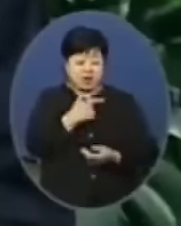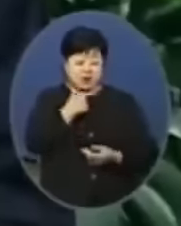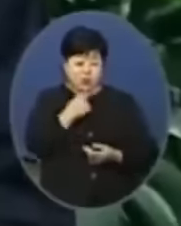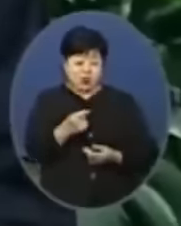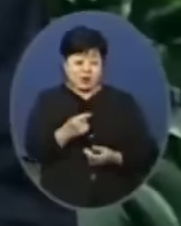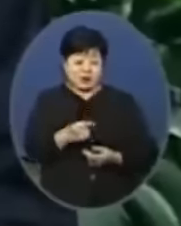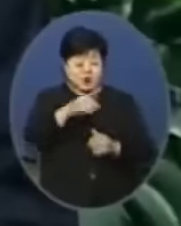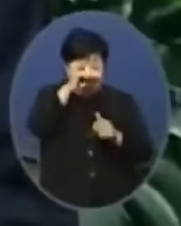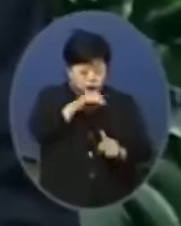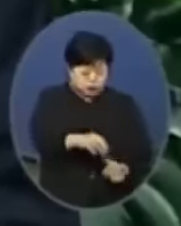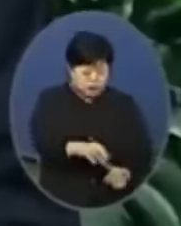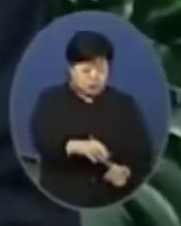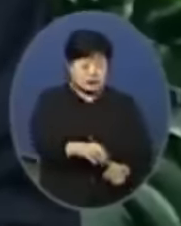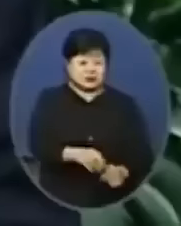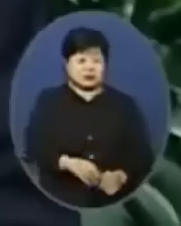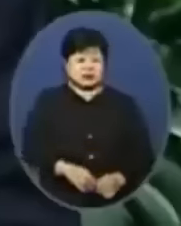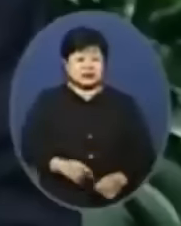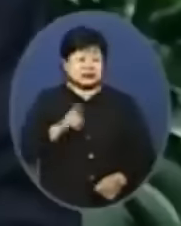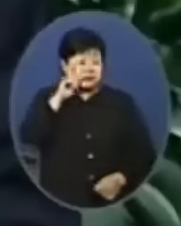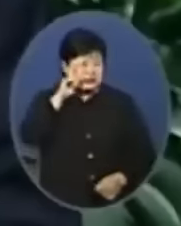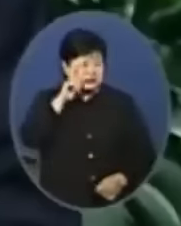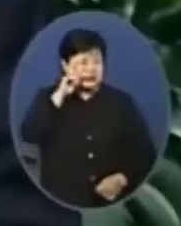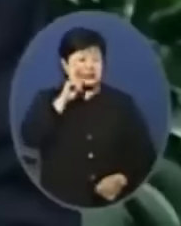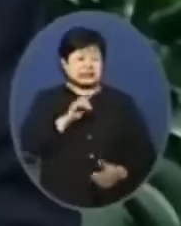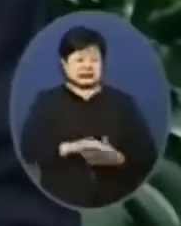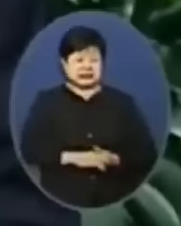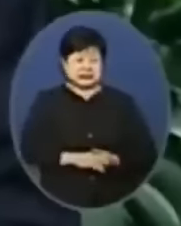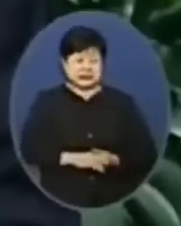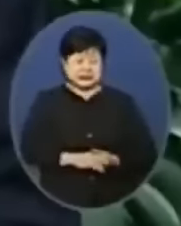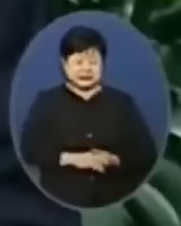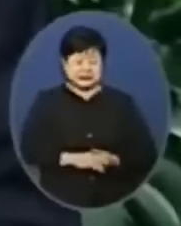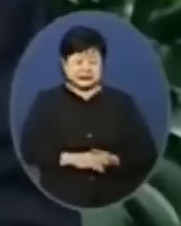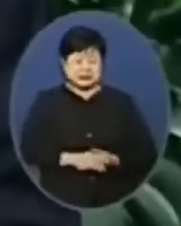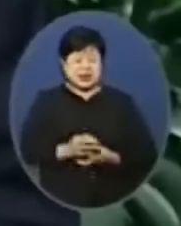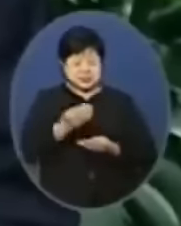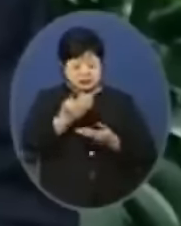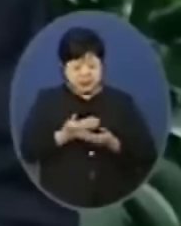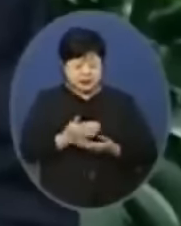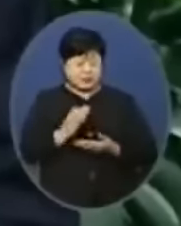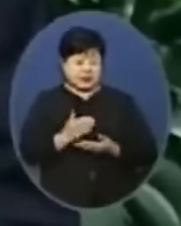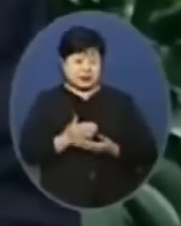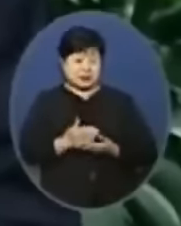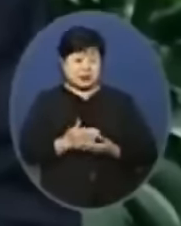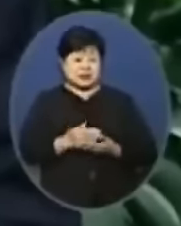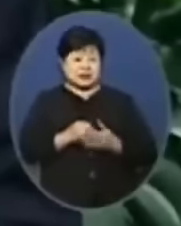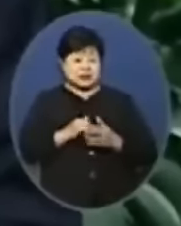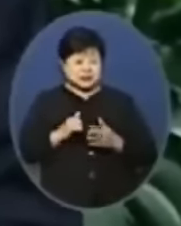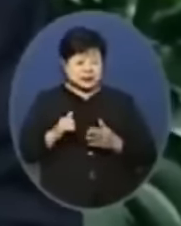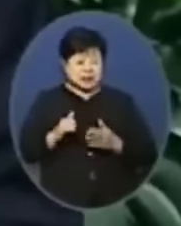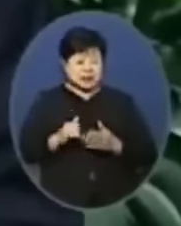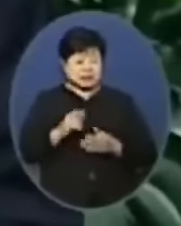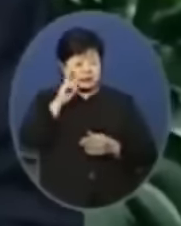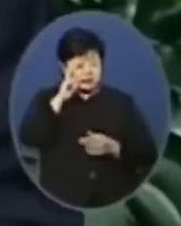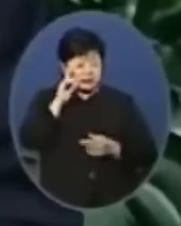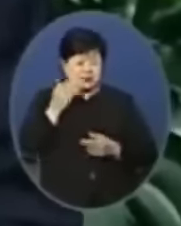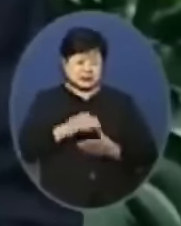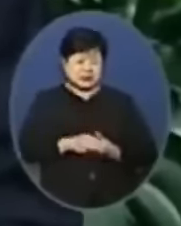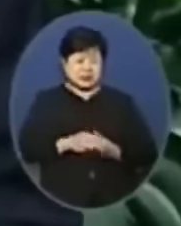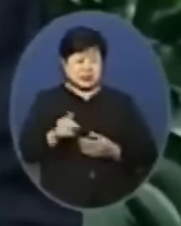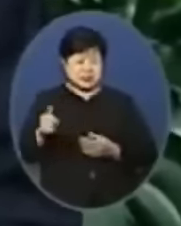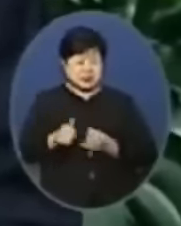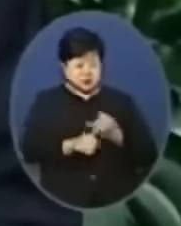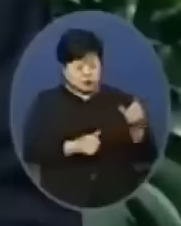않습니까? 눌린다는 것은 뭡니까? 스트레스입니다. 우리가 스트레스를 얼마나 받습니까? 집안 식구들이 스트레스가 될 수 있습니다.